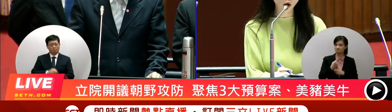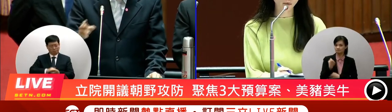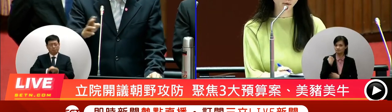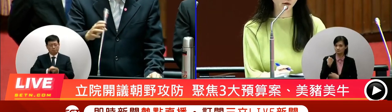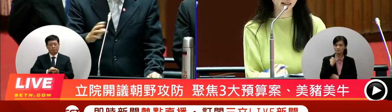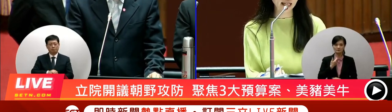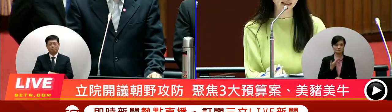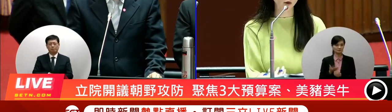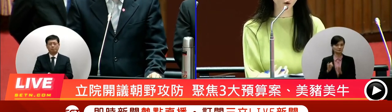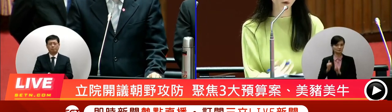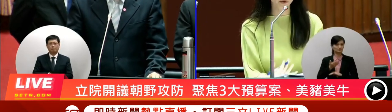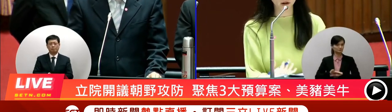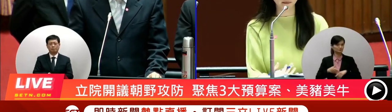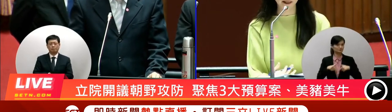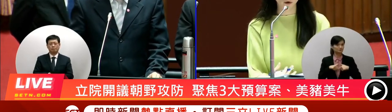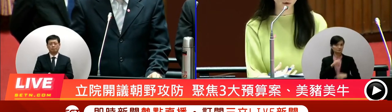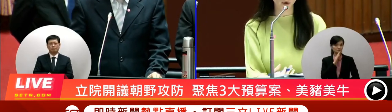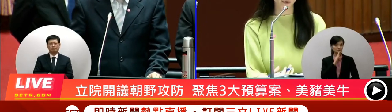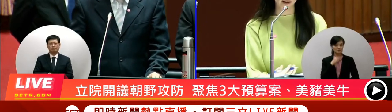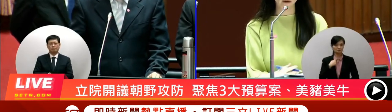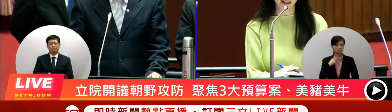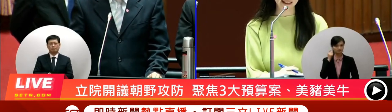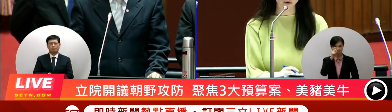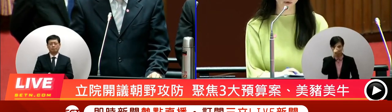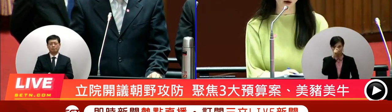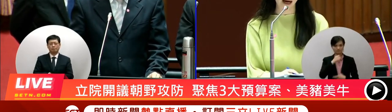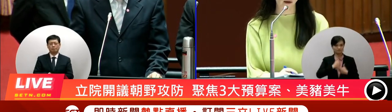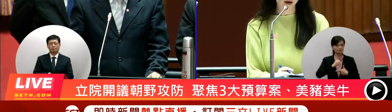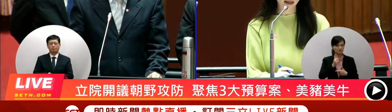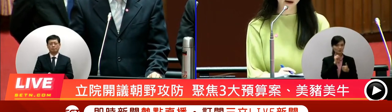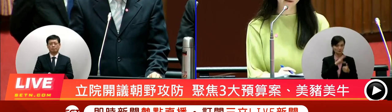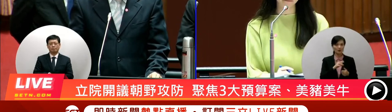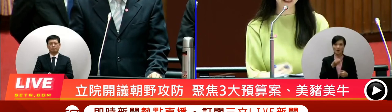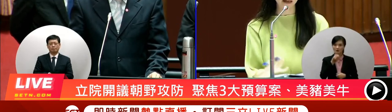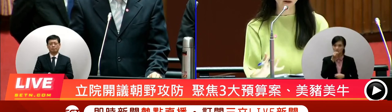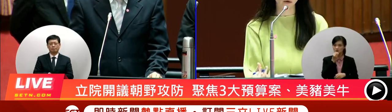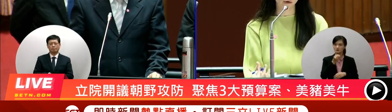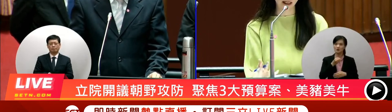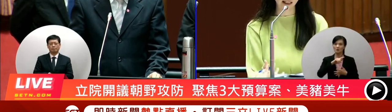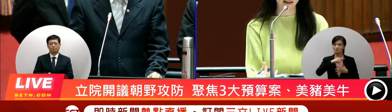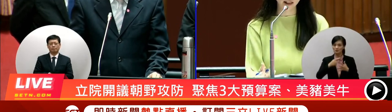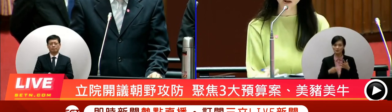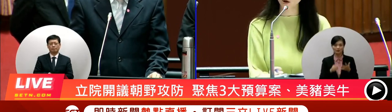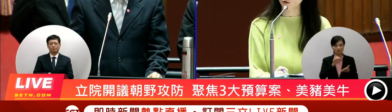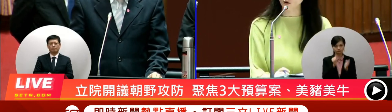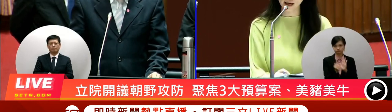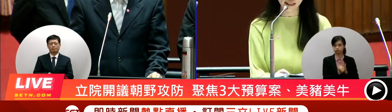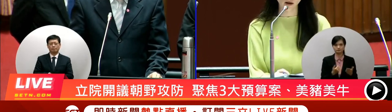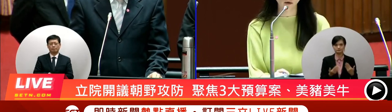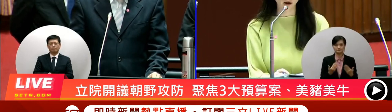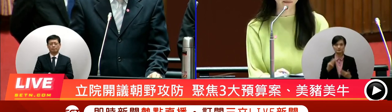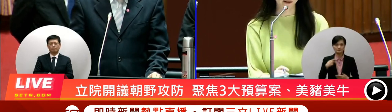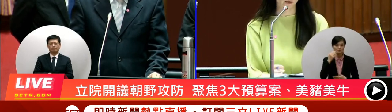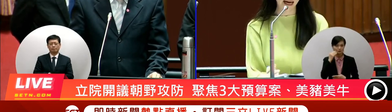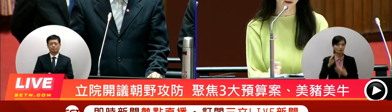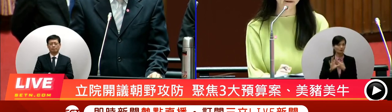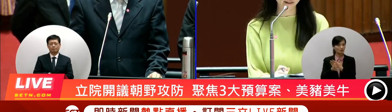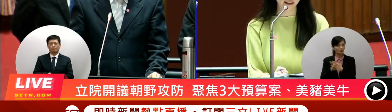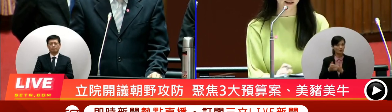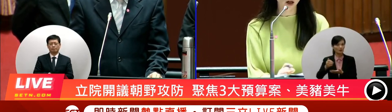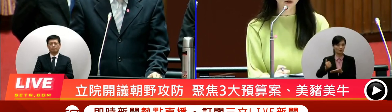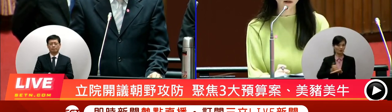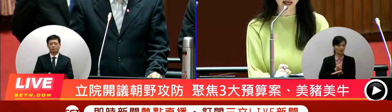所以我们就是建议说，我们的食品溯源哦，一定要做好。然后呢，比较口罩，厂商从国外进口肉品，从海